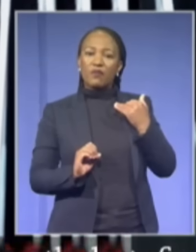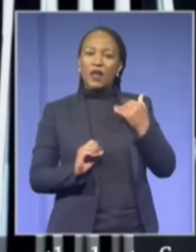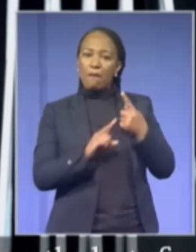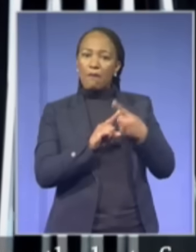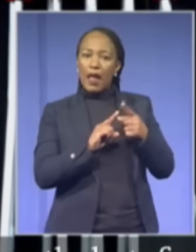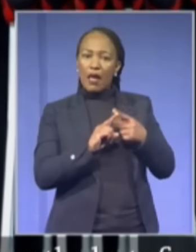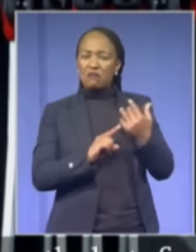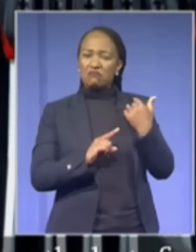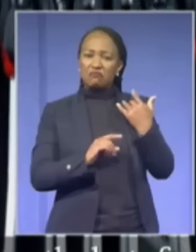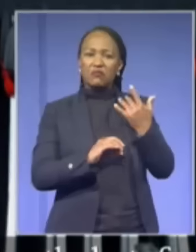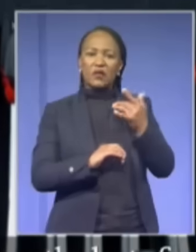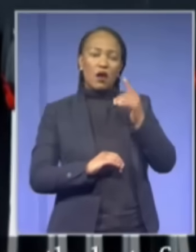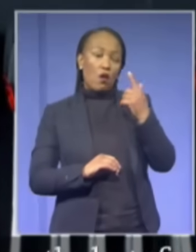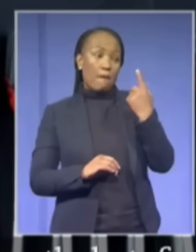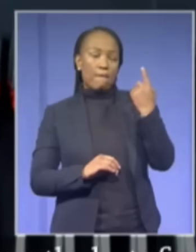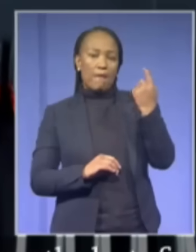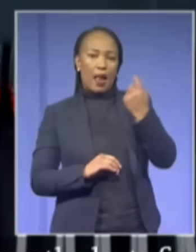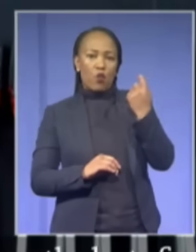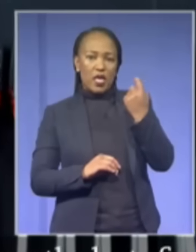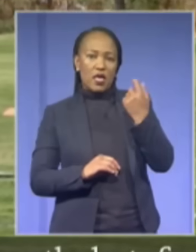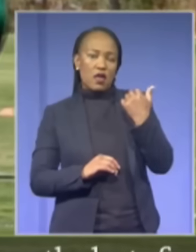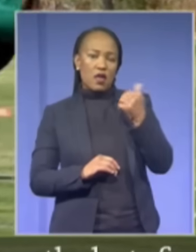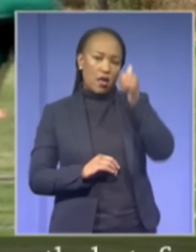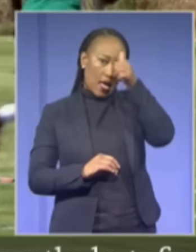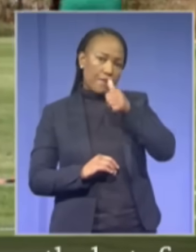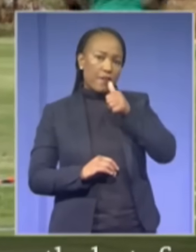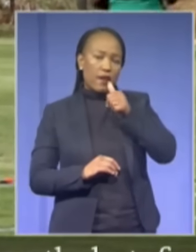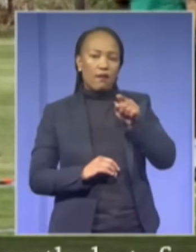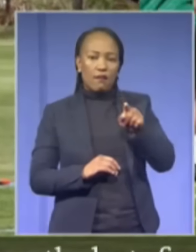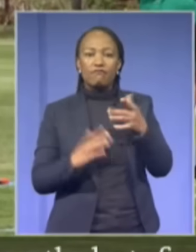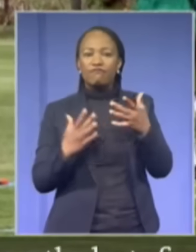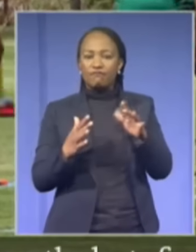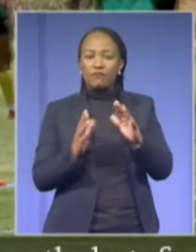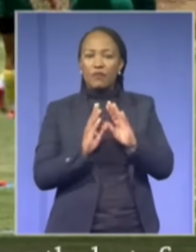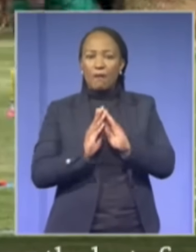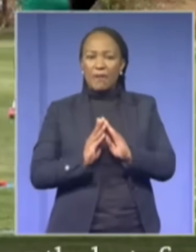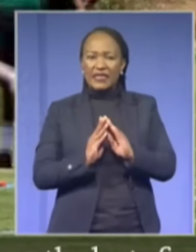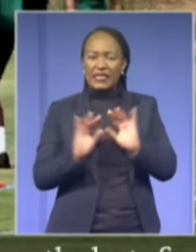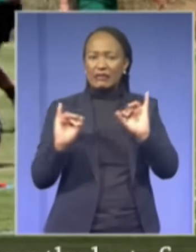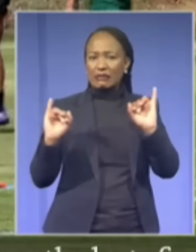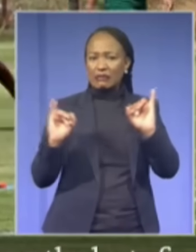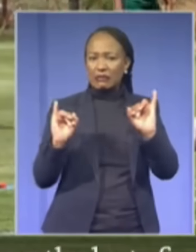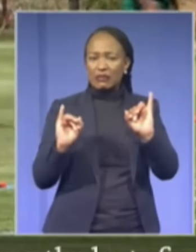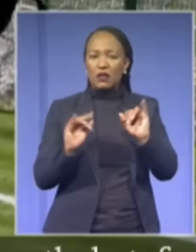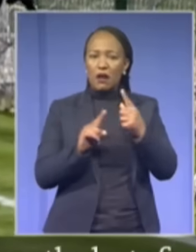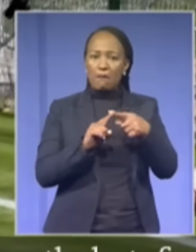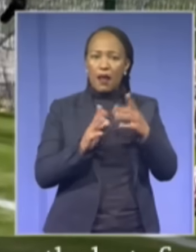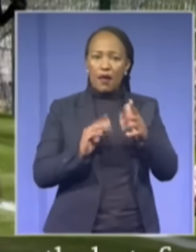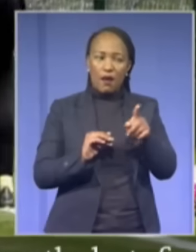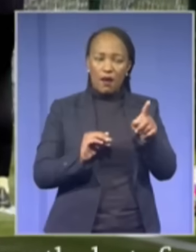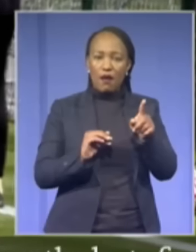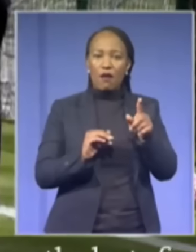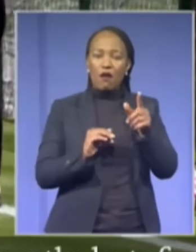bona tša boditšhabatšhaba kgatlhanong le Malawi kgweding ya Moranang. Go ile go a swarwa kopano ya tšhoganetšo magareng ga dibapadi le molaodi wa